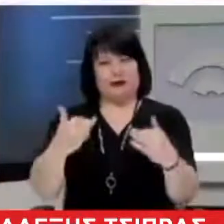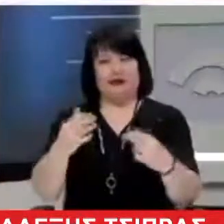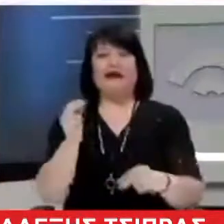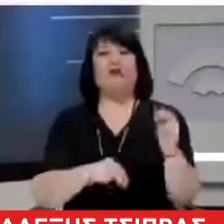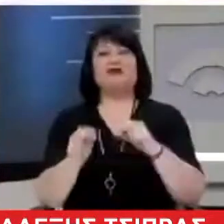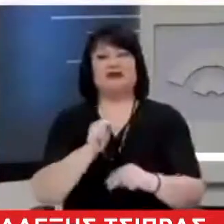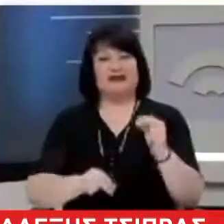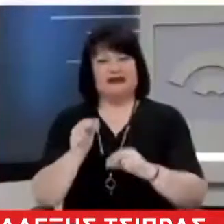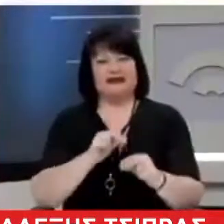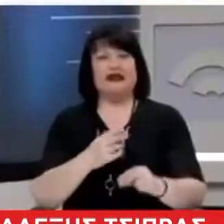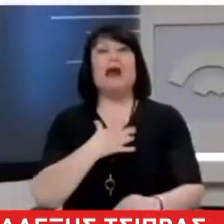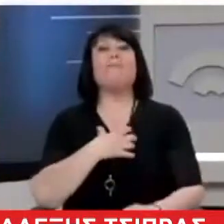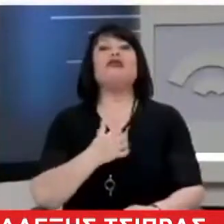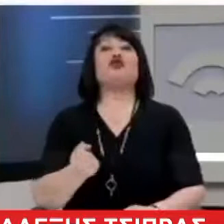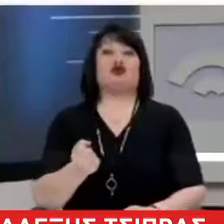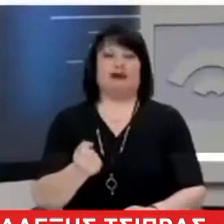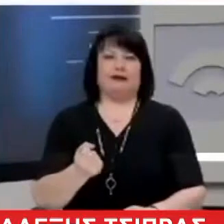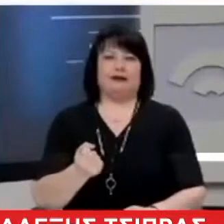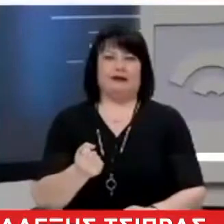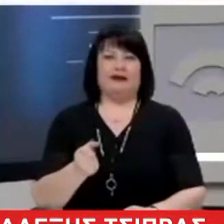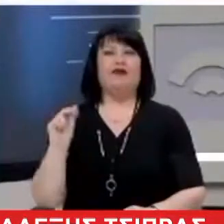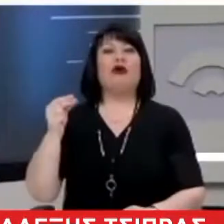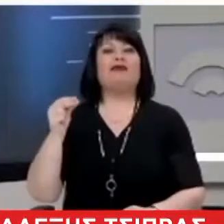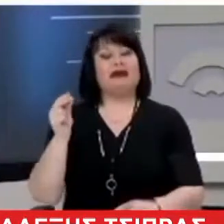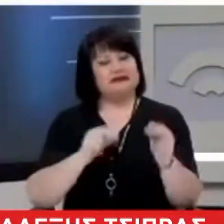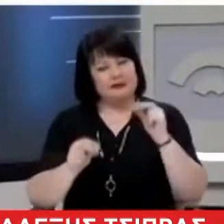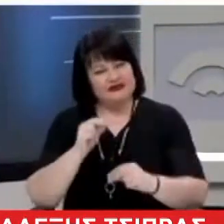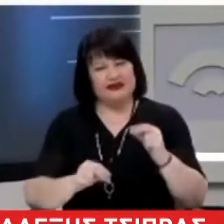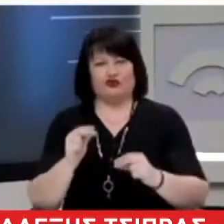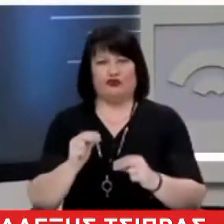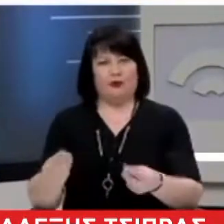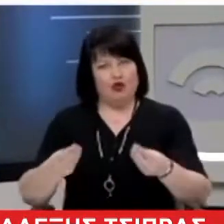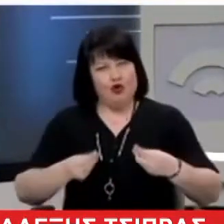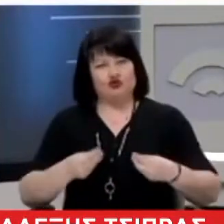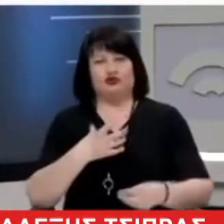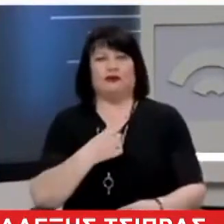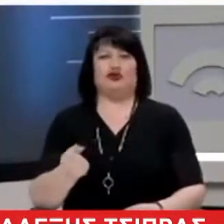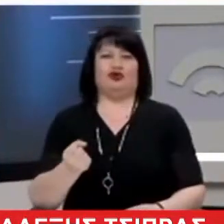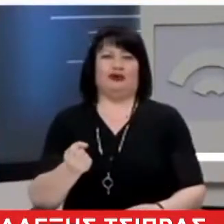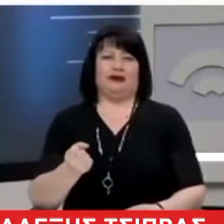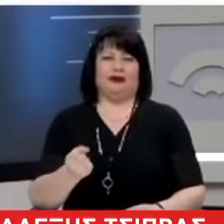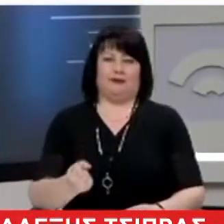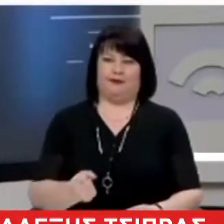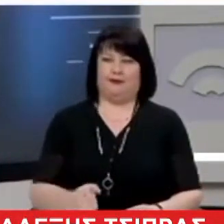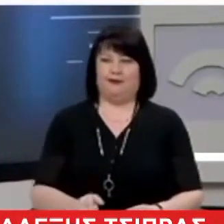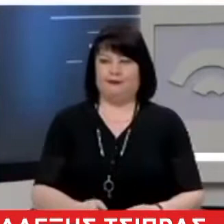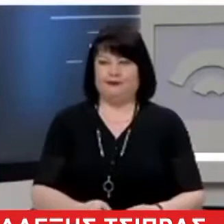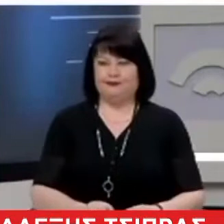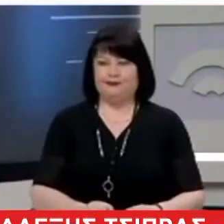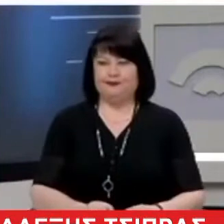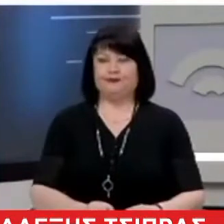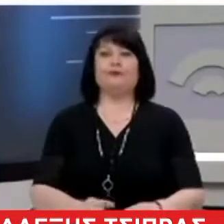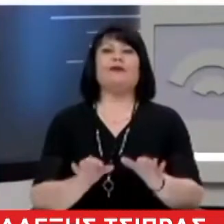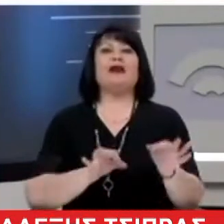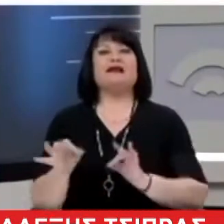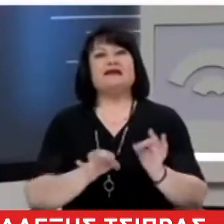ψήφο εμπιστοσύνης των βουλευτών της εθνικής μας αντιπροσωπείας πάνω σε ένα